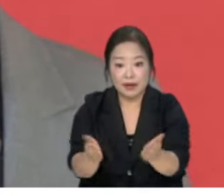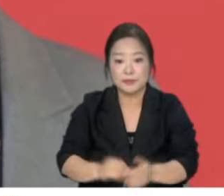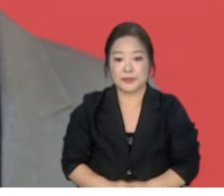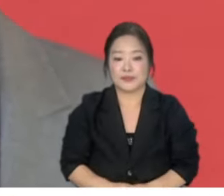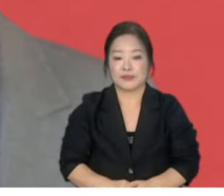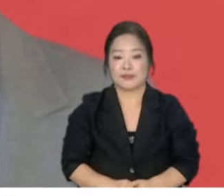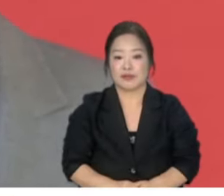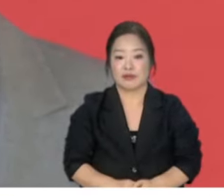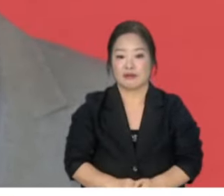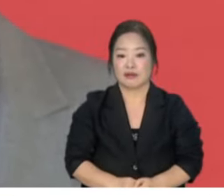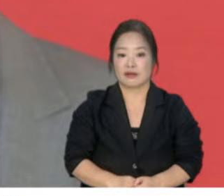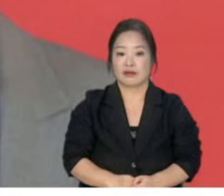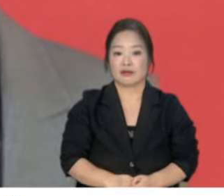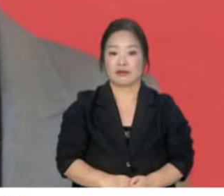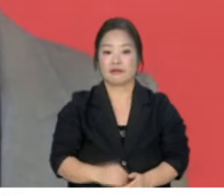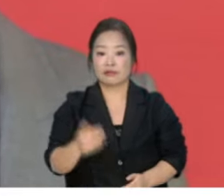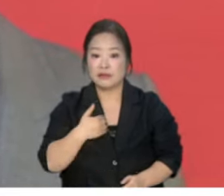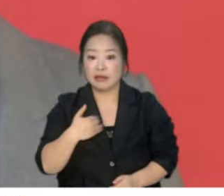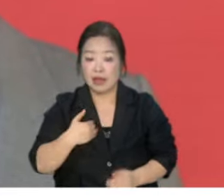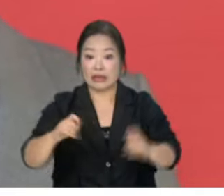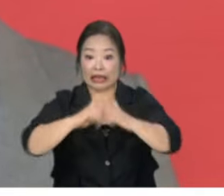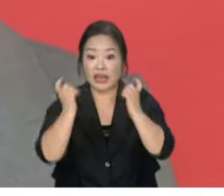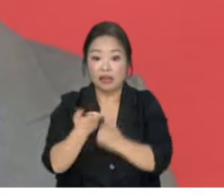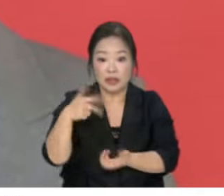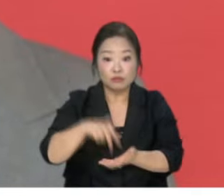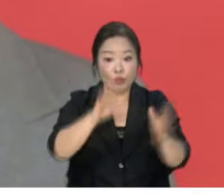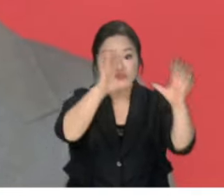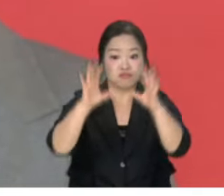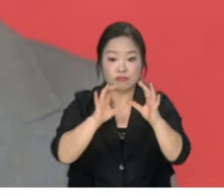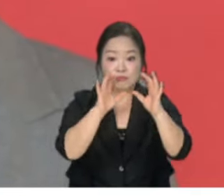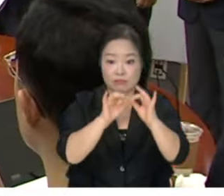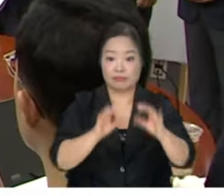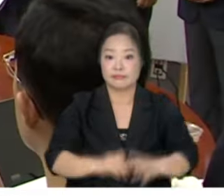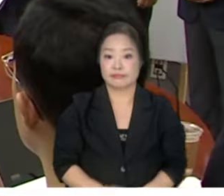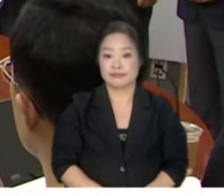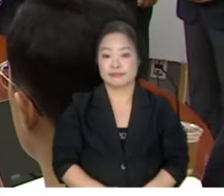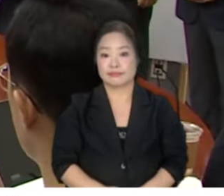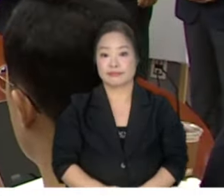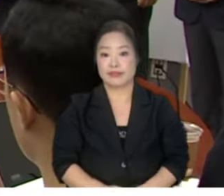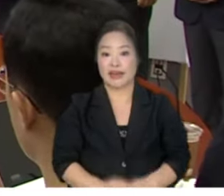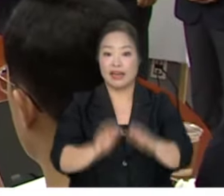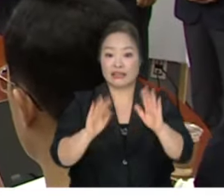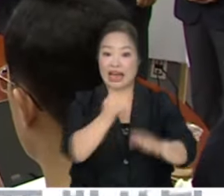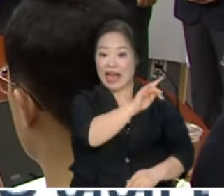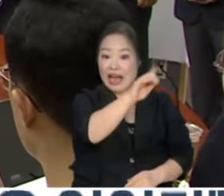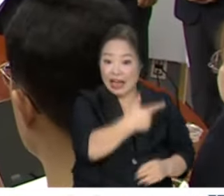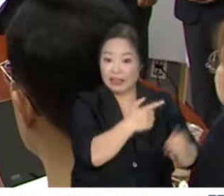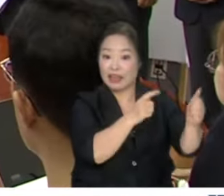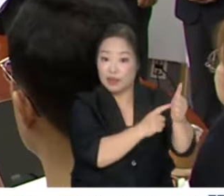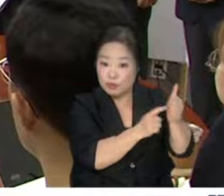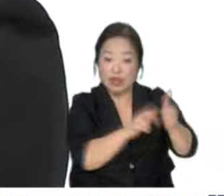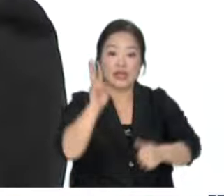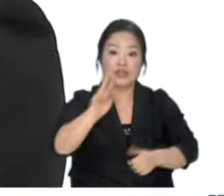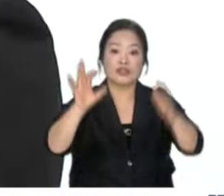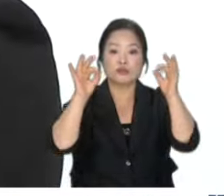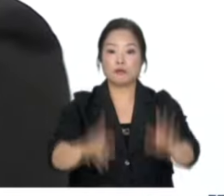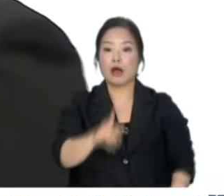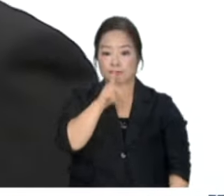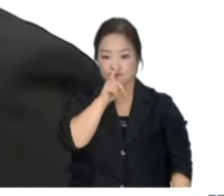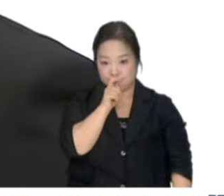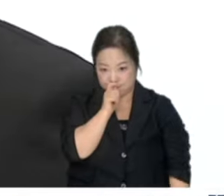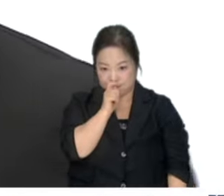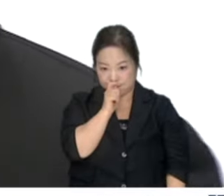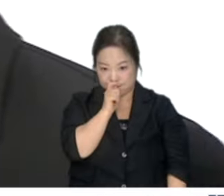말씀드린 걸로 그렇게 알고 있습니다. 저는 개인적으로 거기에 동감합니다. 반면 한동훈 대표는 이틀째 침묵을